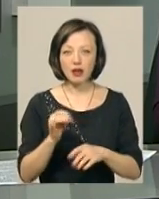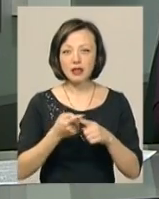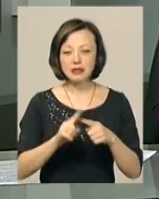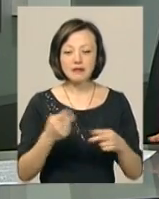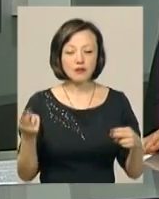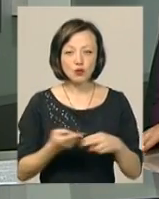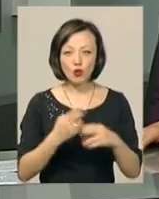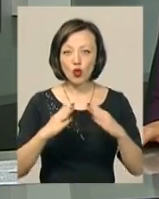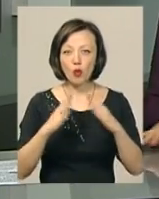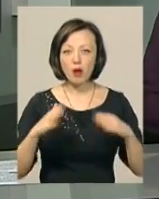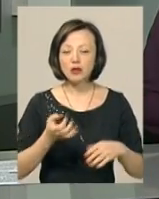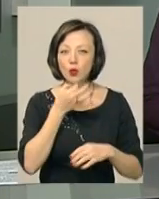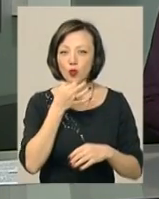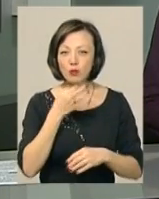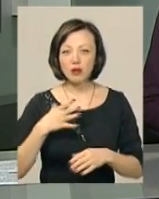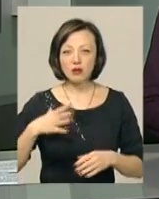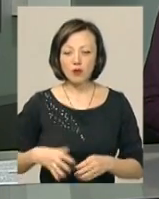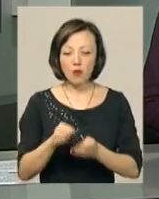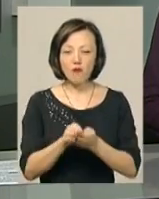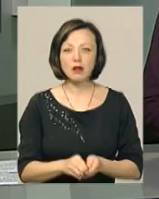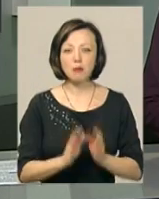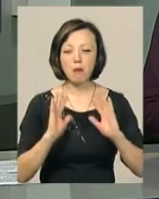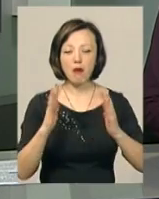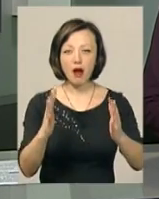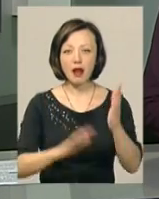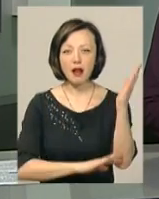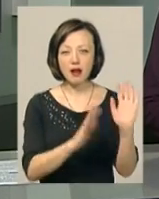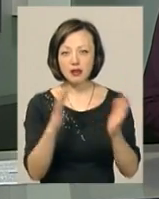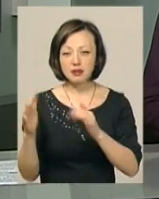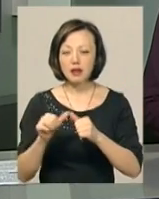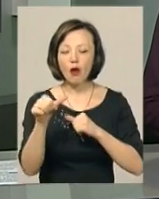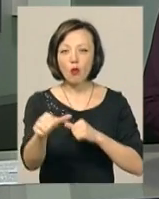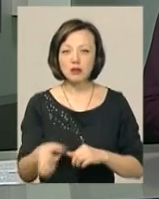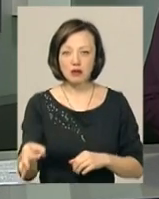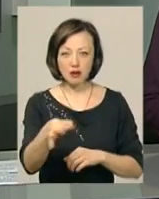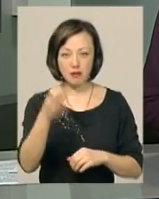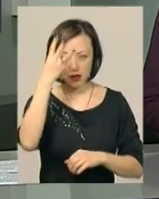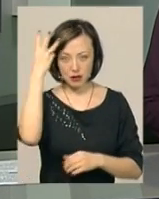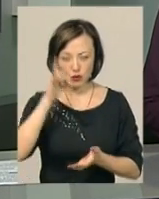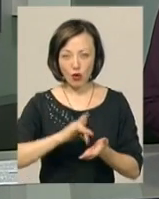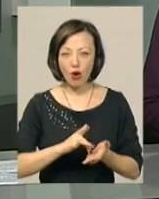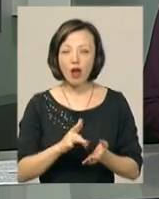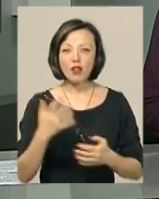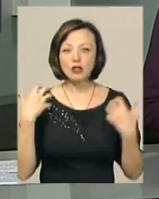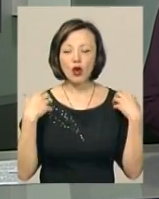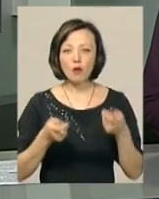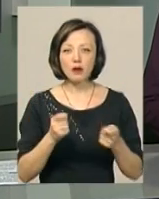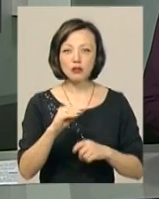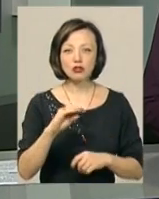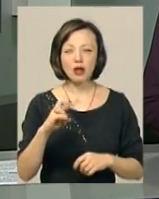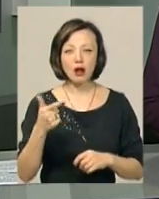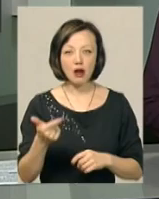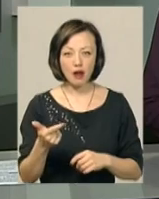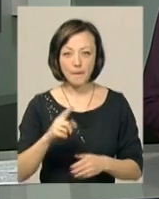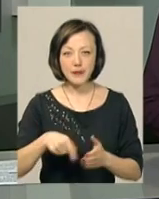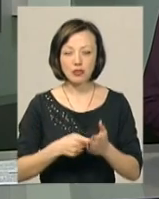відсутність домашніх улюбленців доводиться ховати у парках, лісосмугах та на околицях обласного центру. Начальник управління житлово-комунального